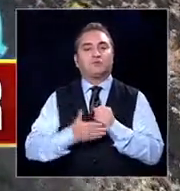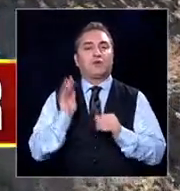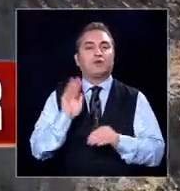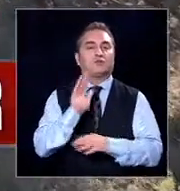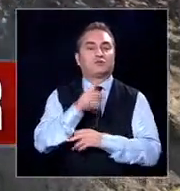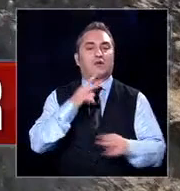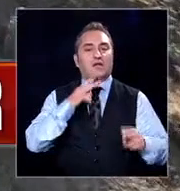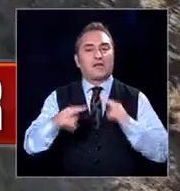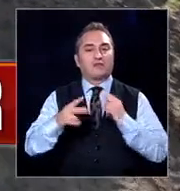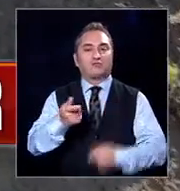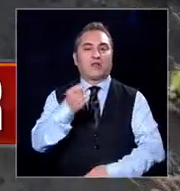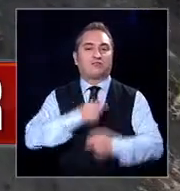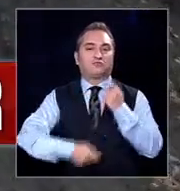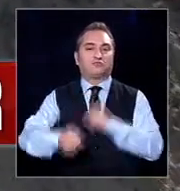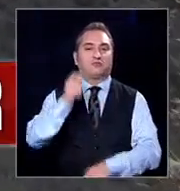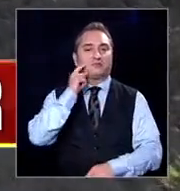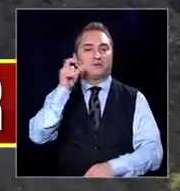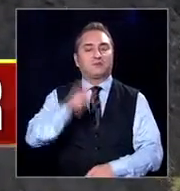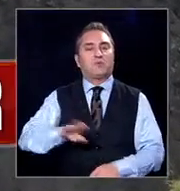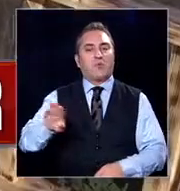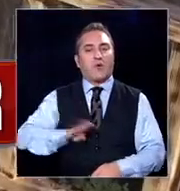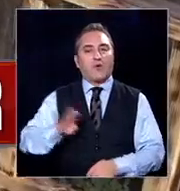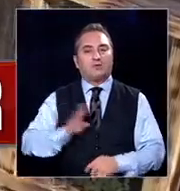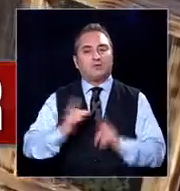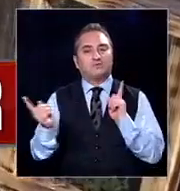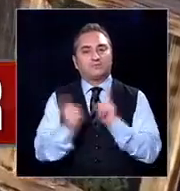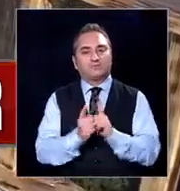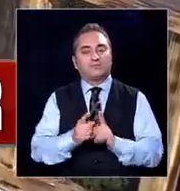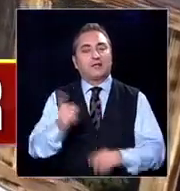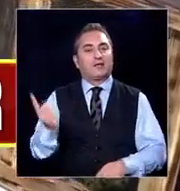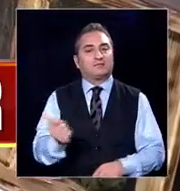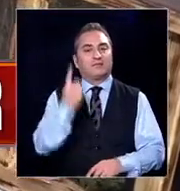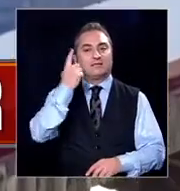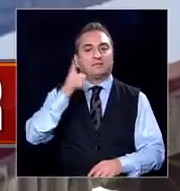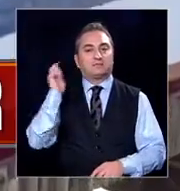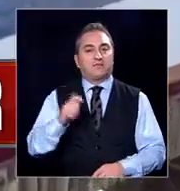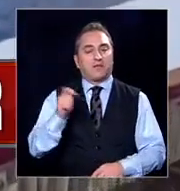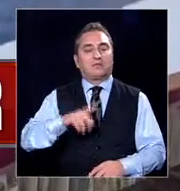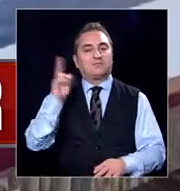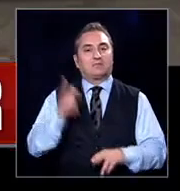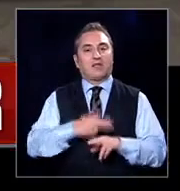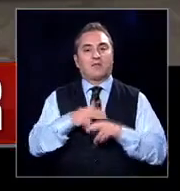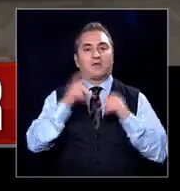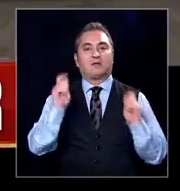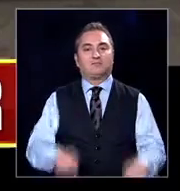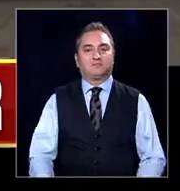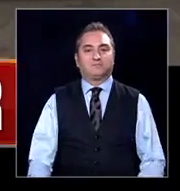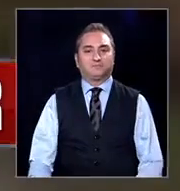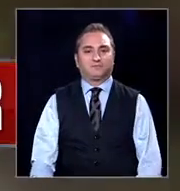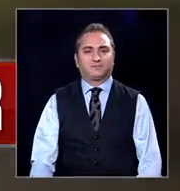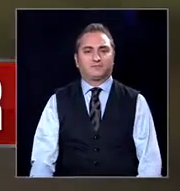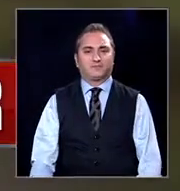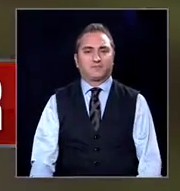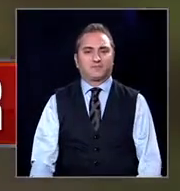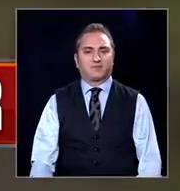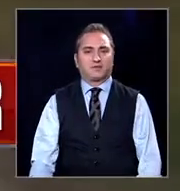restoran işletmecisi Turan Zafer ve oğlu Emirhan Zafer bir ilki denemek istedi. Tekne araştırıyorduk. Sebat Limanı'na getirdik.